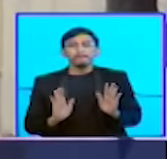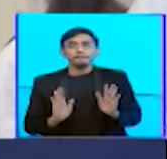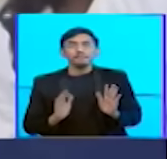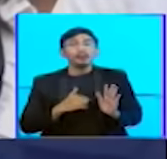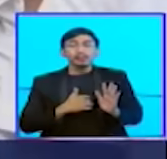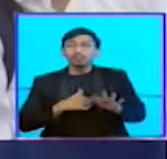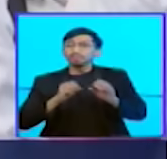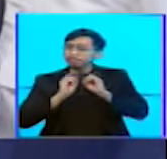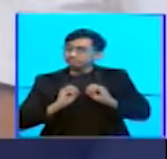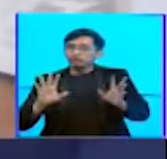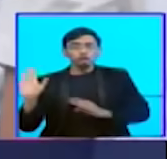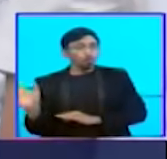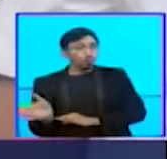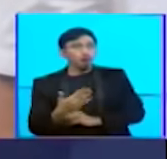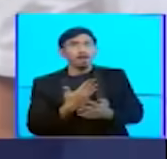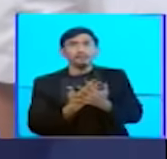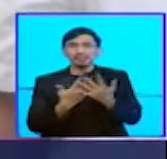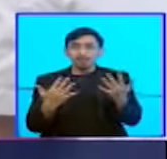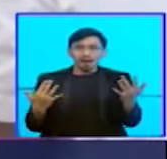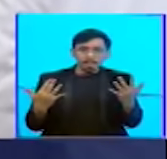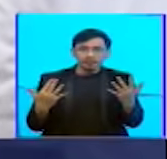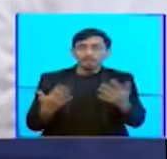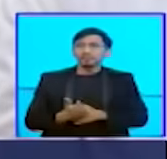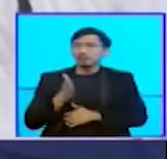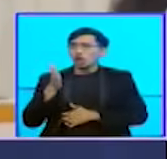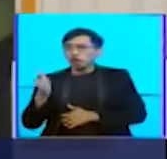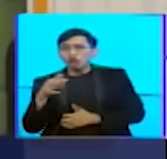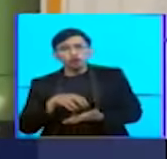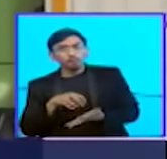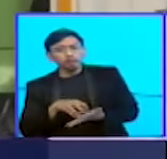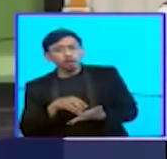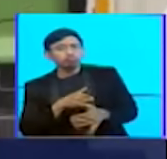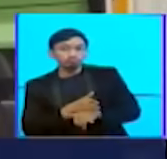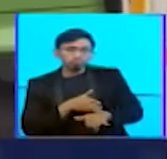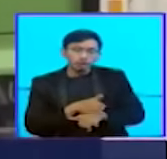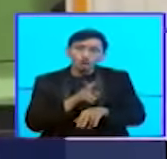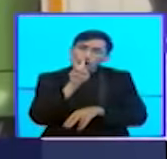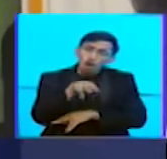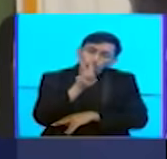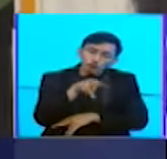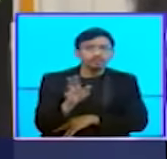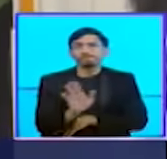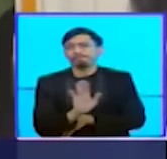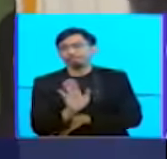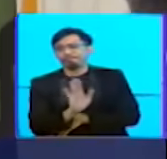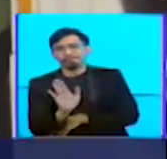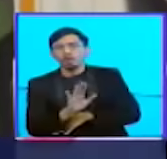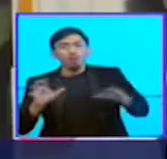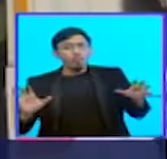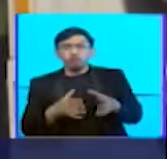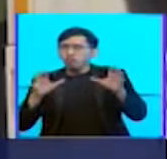tidak perlu mendatangi, menonton, karena itu menimbulkan kerumunan dan